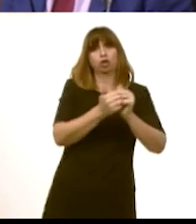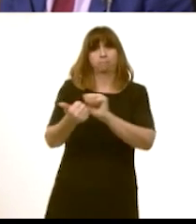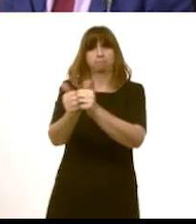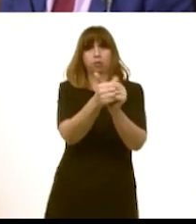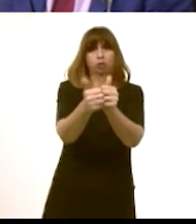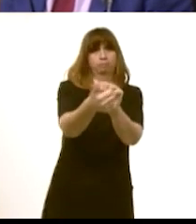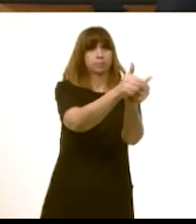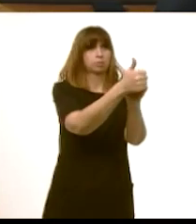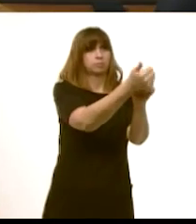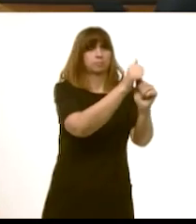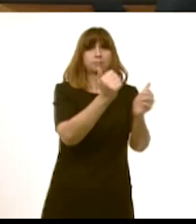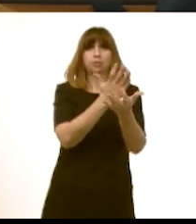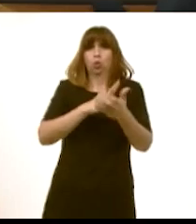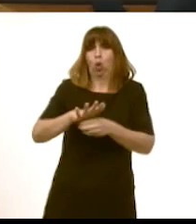lleol.